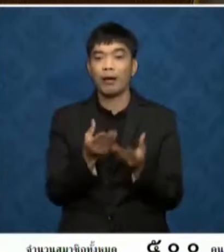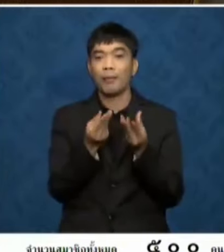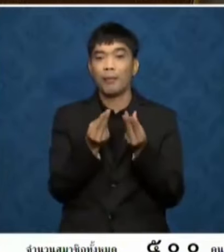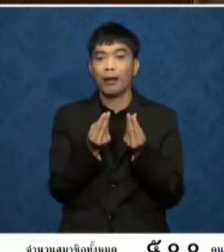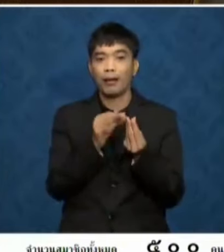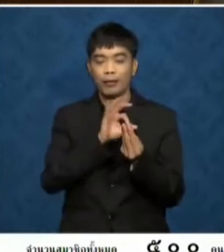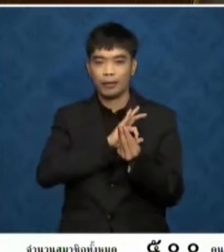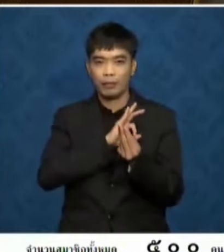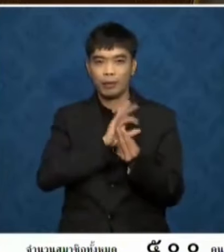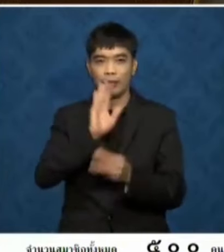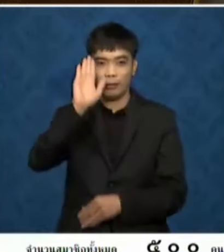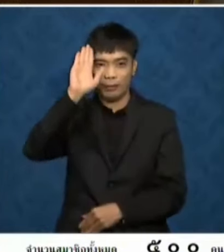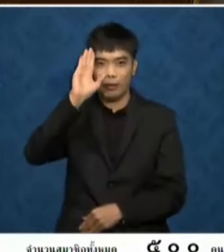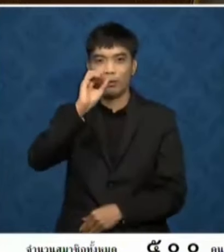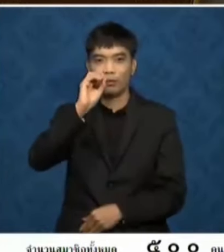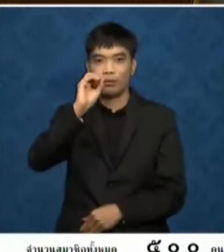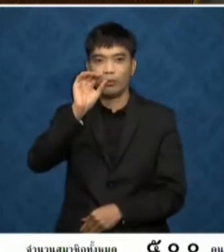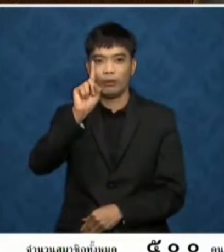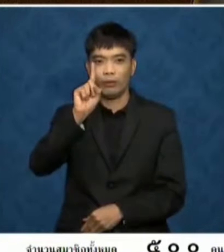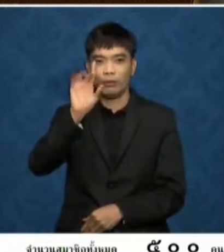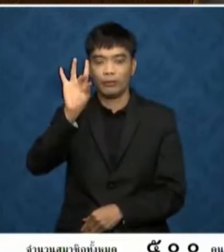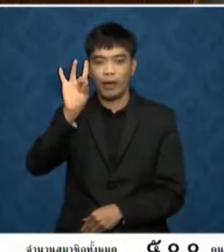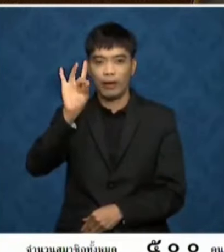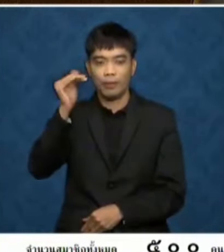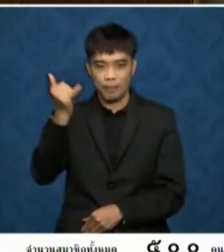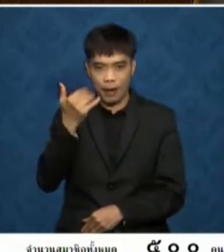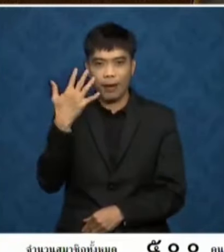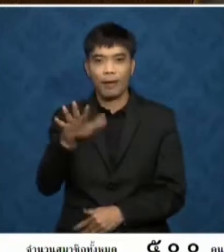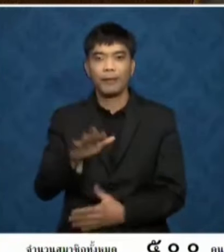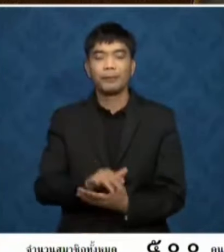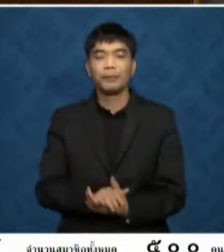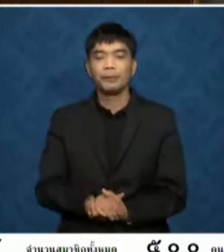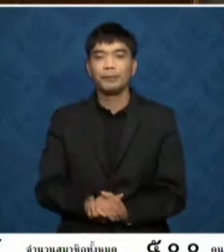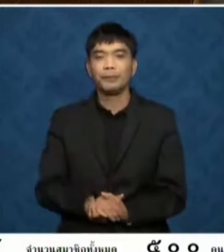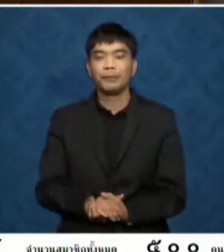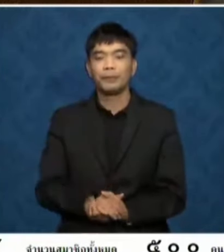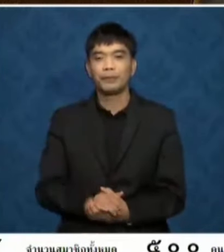018แสดงตนค่ะ 018ครับ